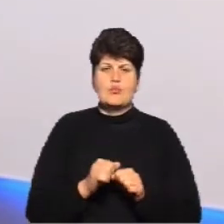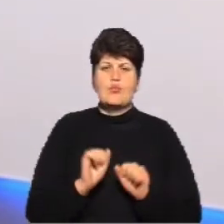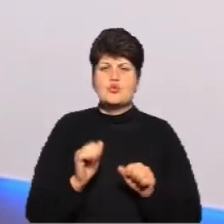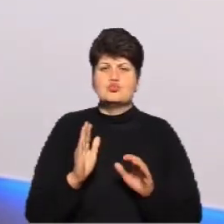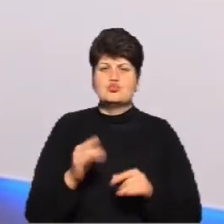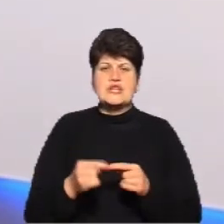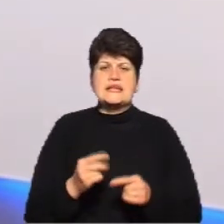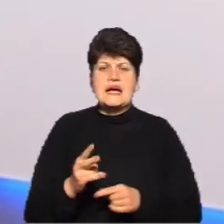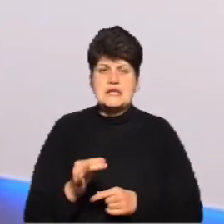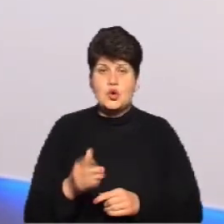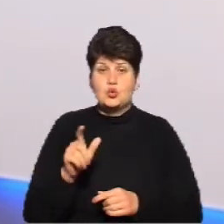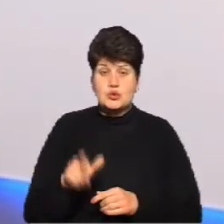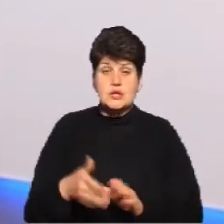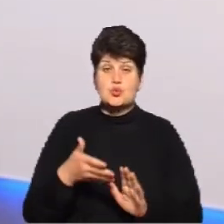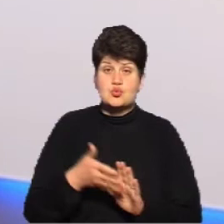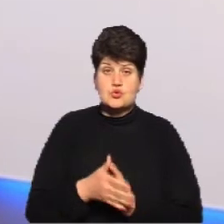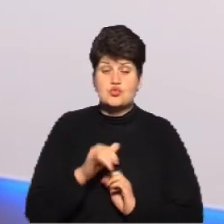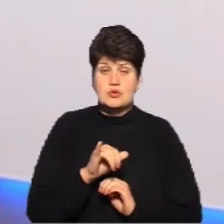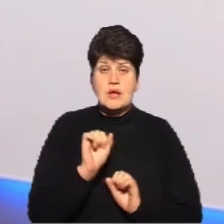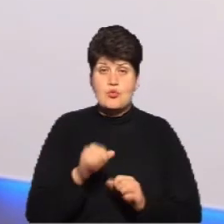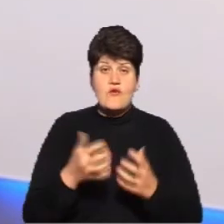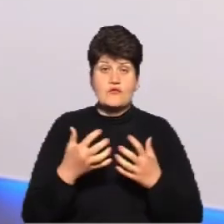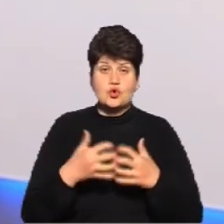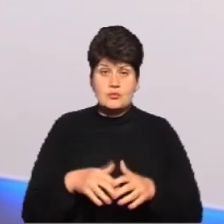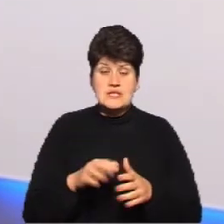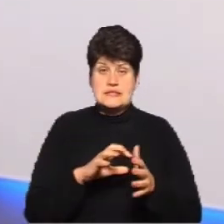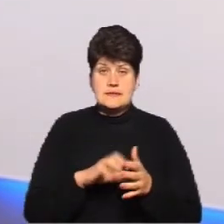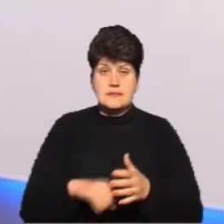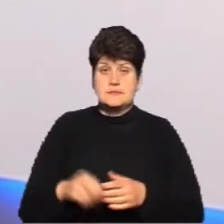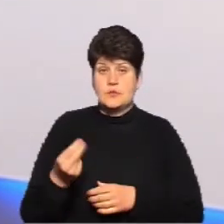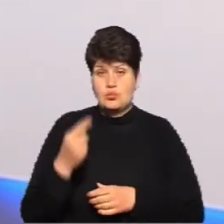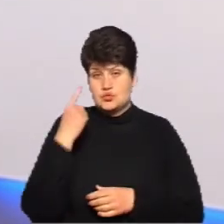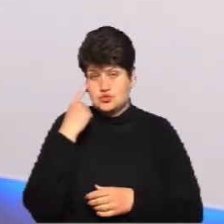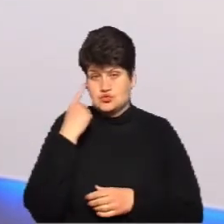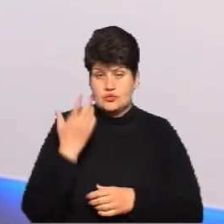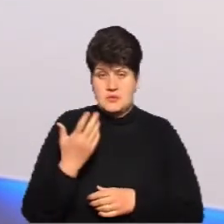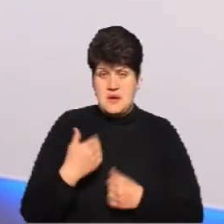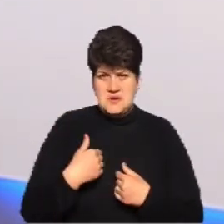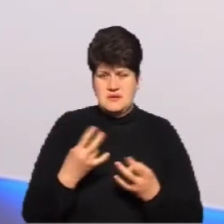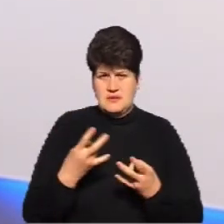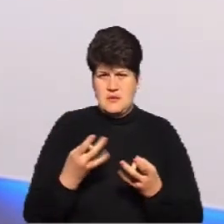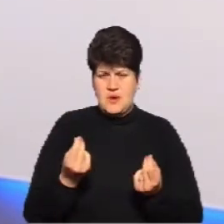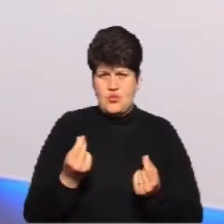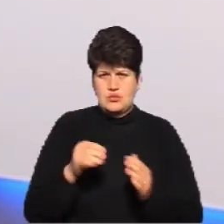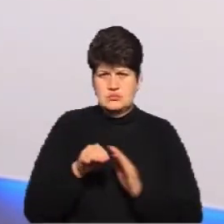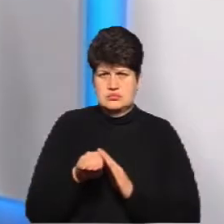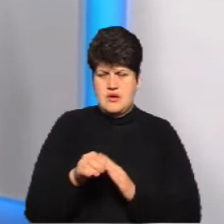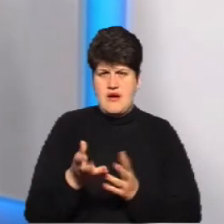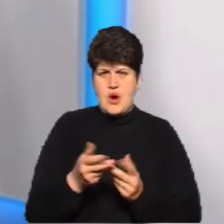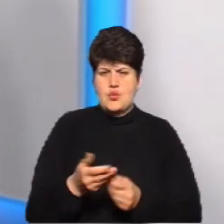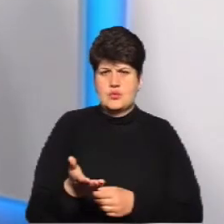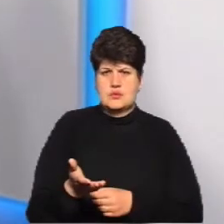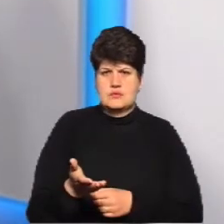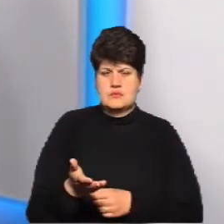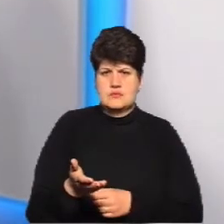людина, розуміючи, що в неї можуть автоматично списати кошти, подумає, а чи мені взагалі зберігати кошти на рахунку? Ну, це, і